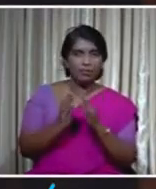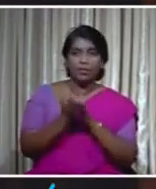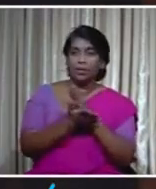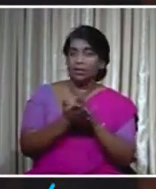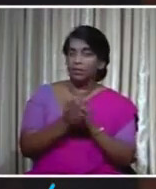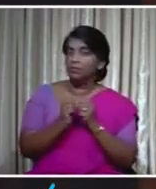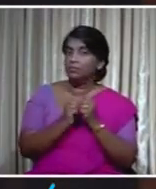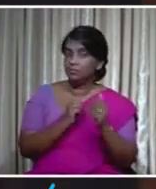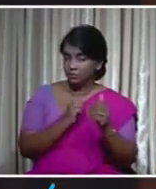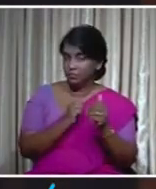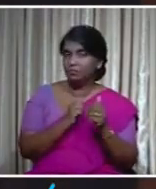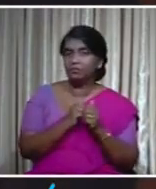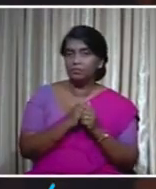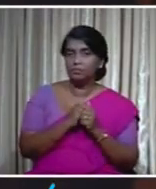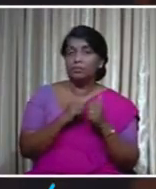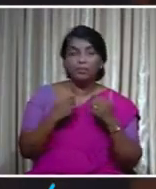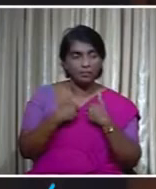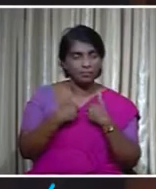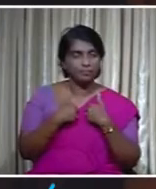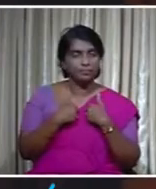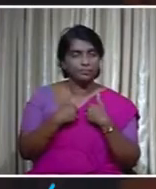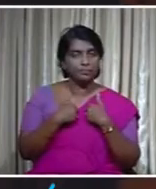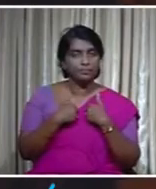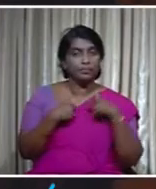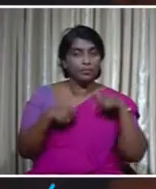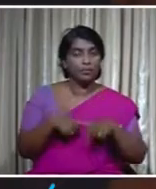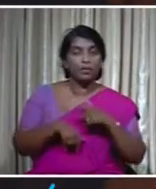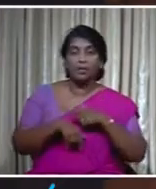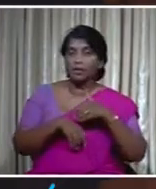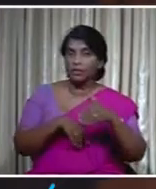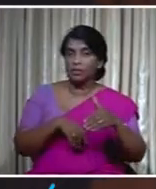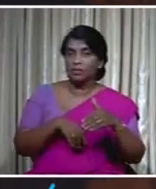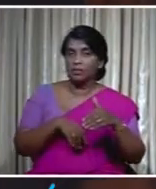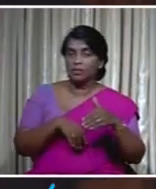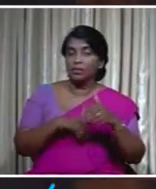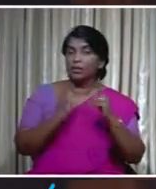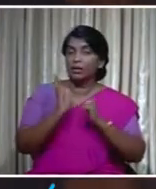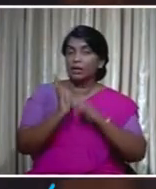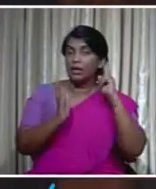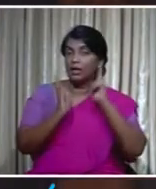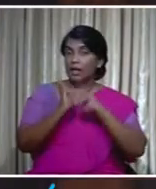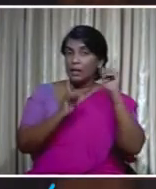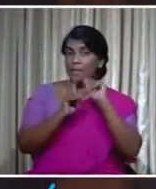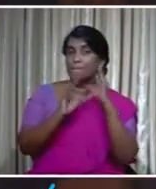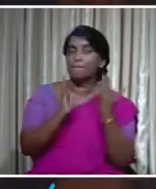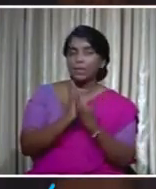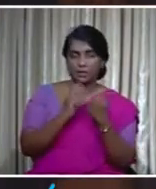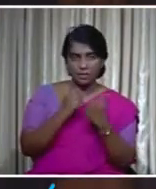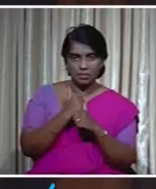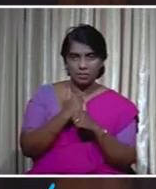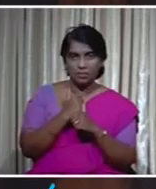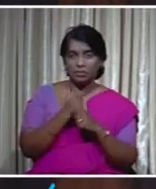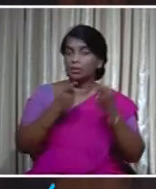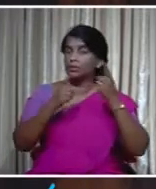භාවයට පත් කරන්නට අපි මේවන විට ජාතික ප්‍රතිපත්තිය සකස් කරා.